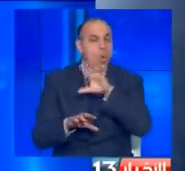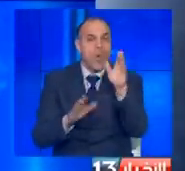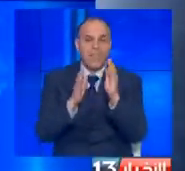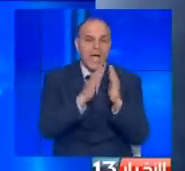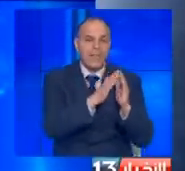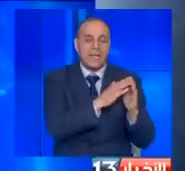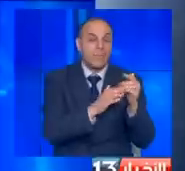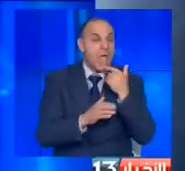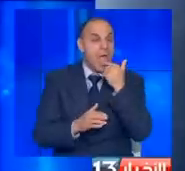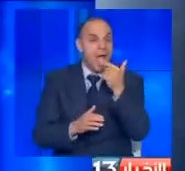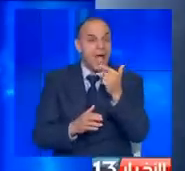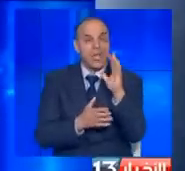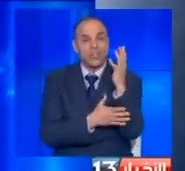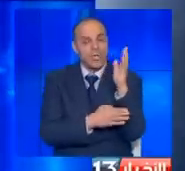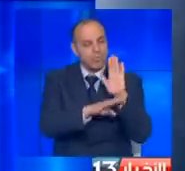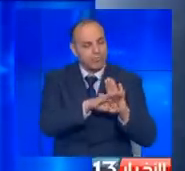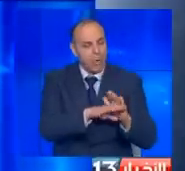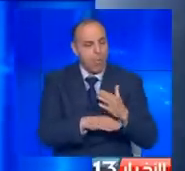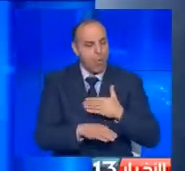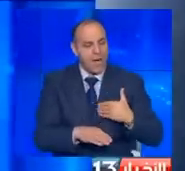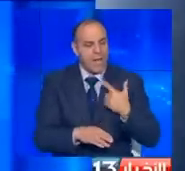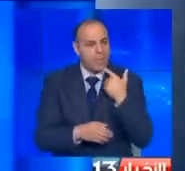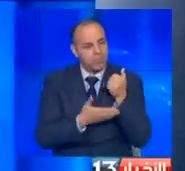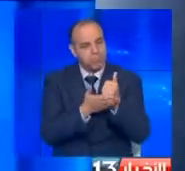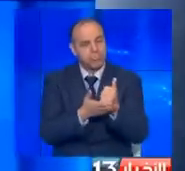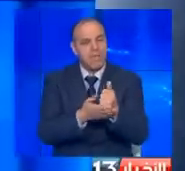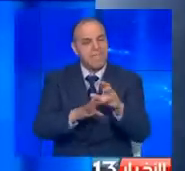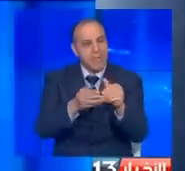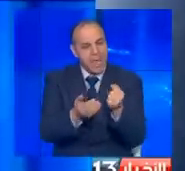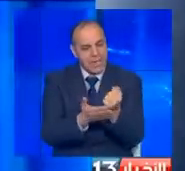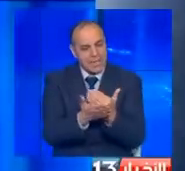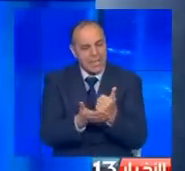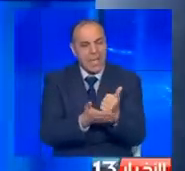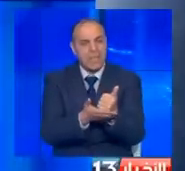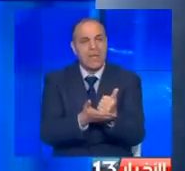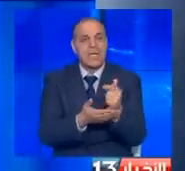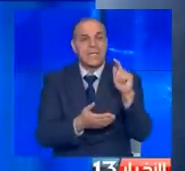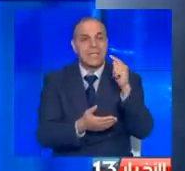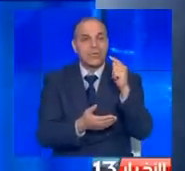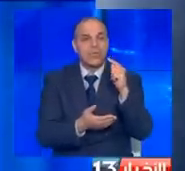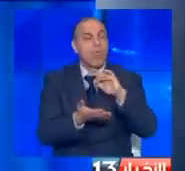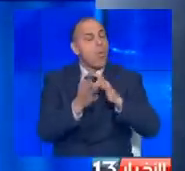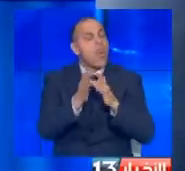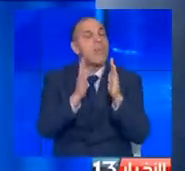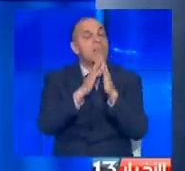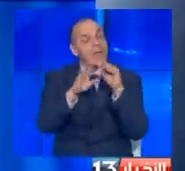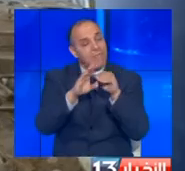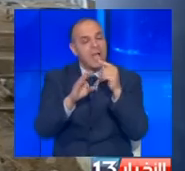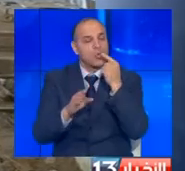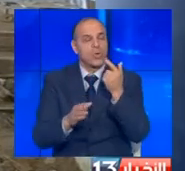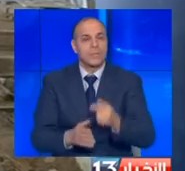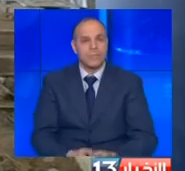قصد تثمين شجره المباركه ودعم الاقتصاد العائلي زيتونه في كل بيت